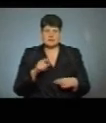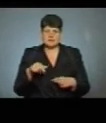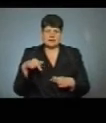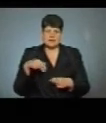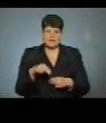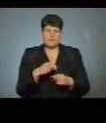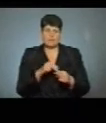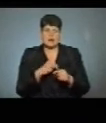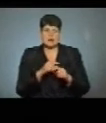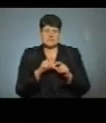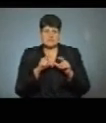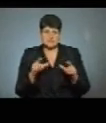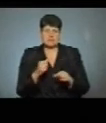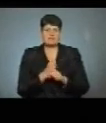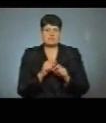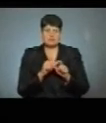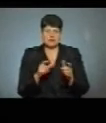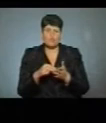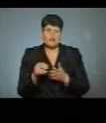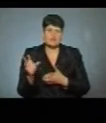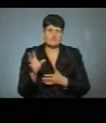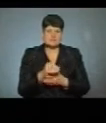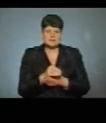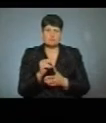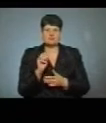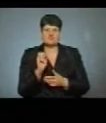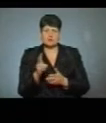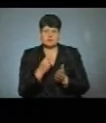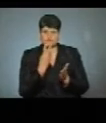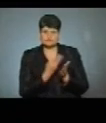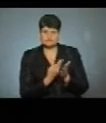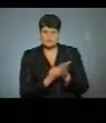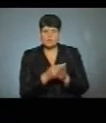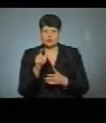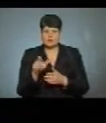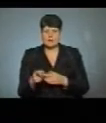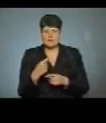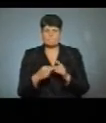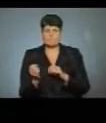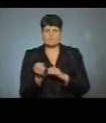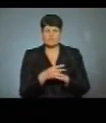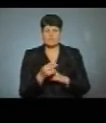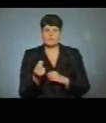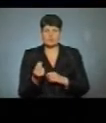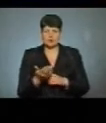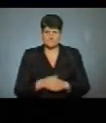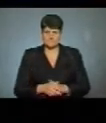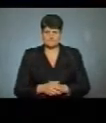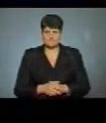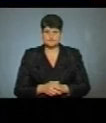магазин продуктовий чи в аптеку, купляє все, по чеках звітує і відповідно тоді людина повертає кошти, затрачені соціальним